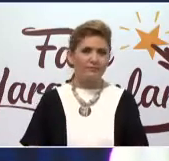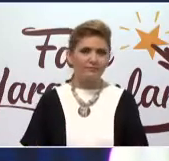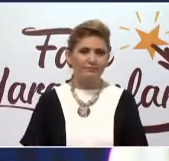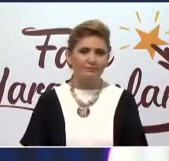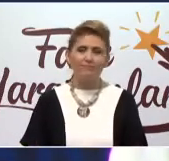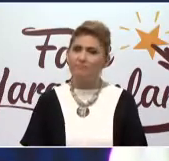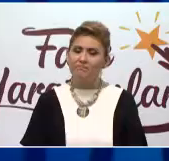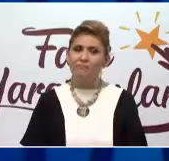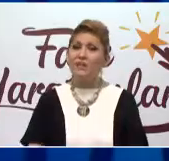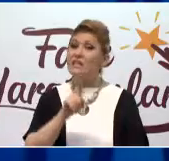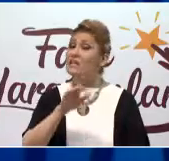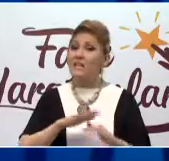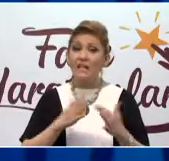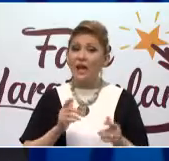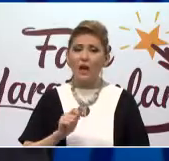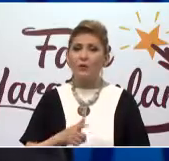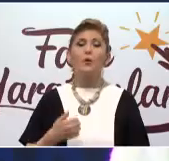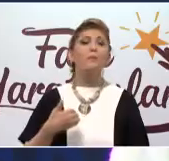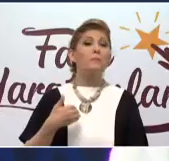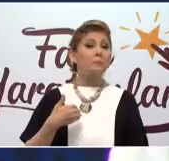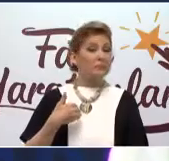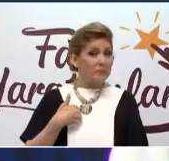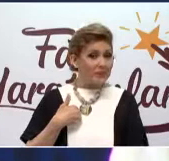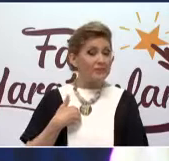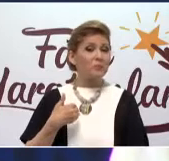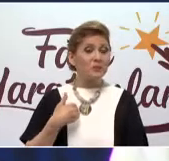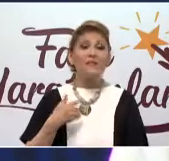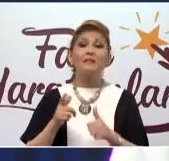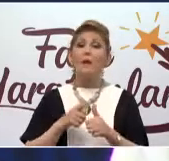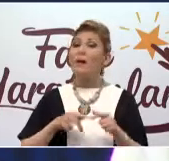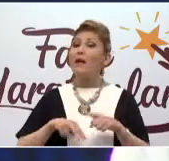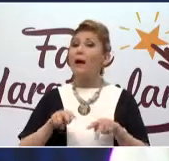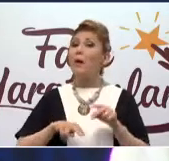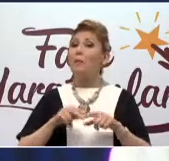şekilde. Peki siz ne yapıyorsunuz? Biz şöyle yapıyoruz aslında. Bizim temel amacımız